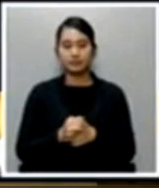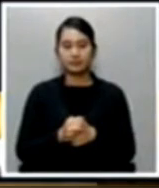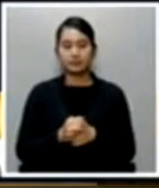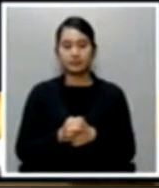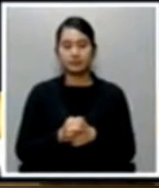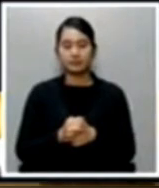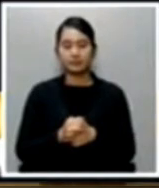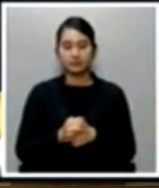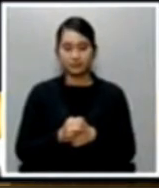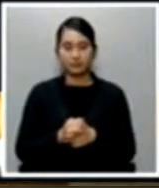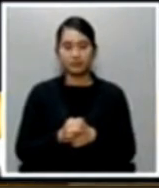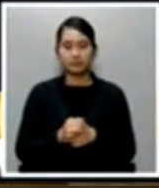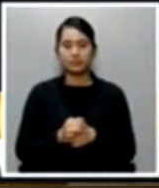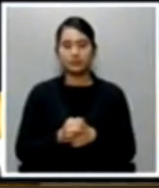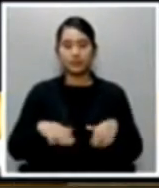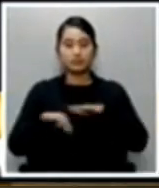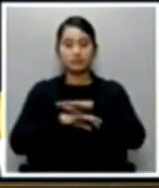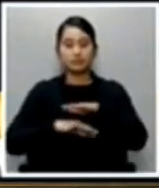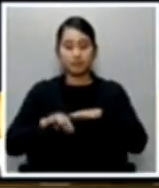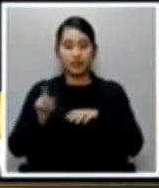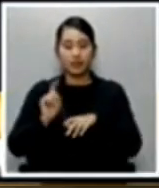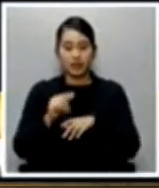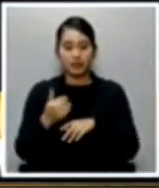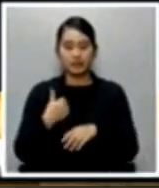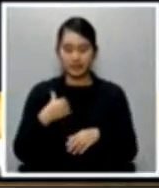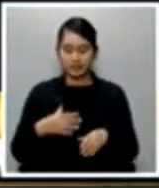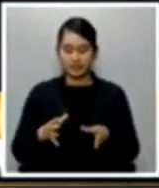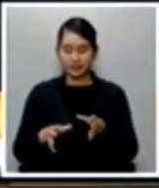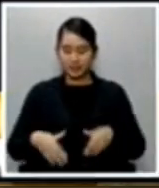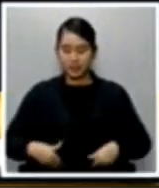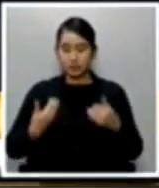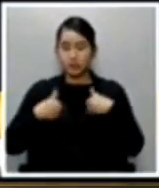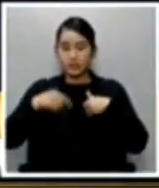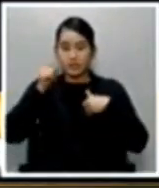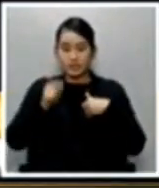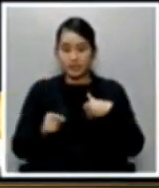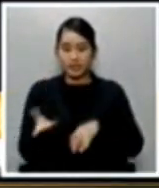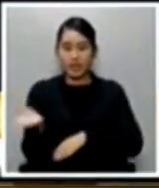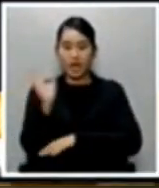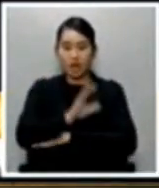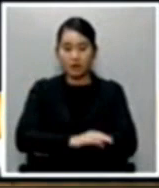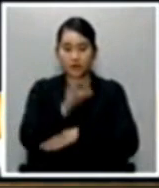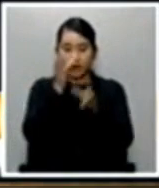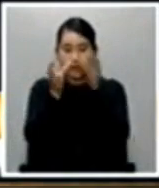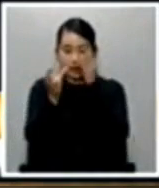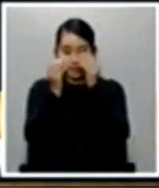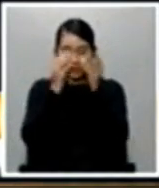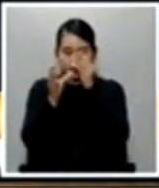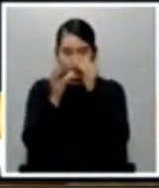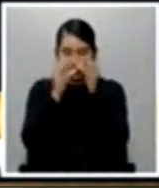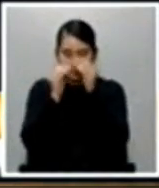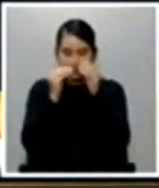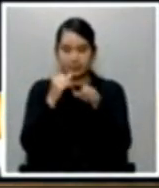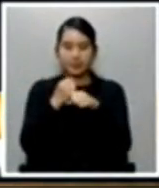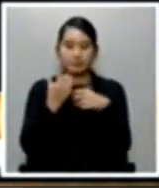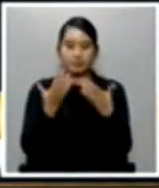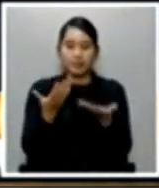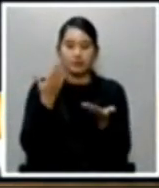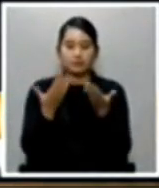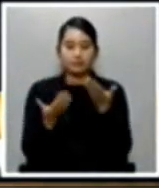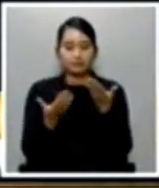ของ soft skill เรื่องของการที่นะครับเรียนรู้จากชีวิตจริงเรื่องของการที่เราจะสามารถที่จะทำให้เ